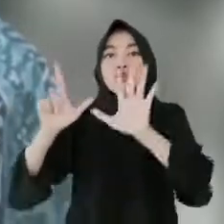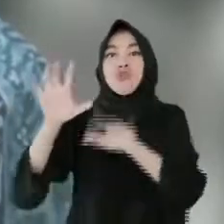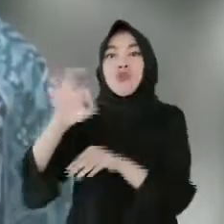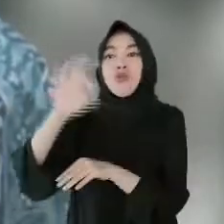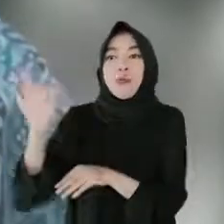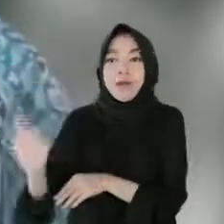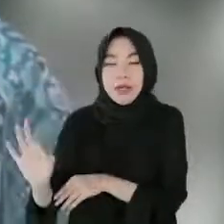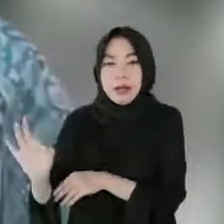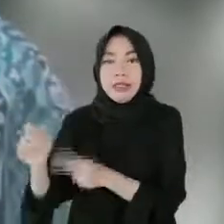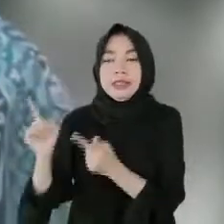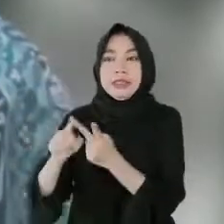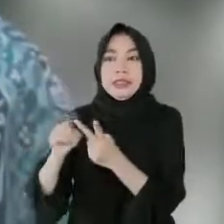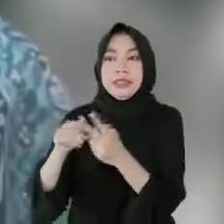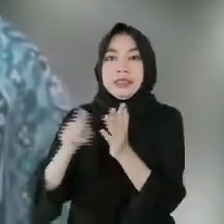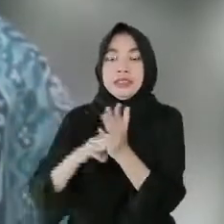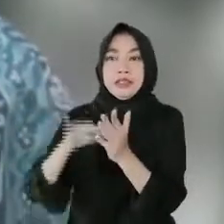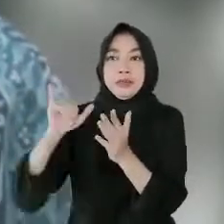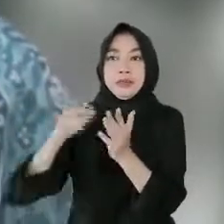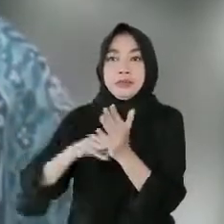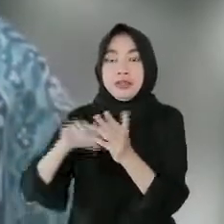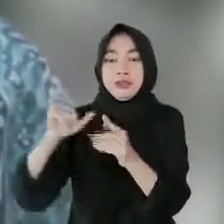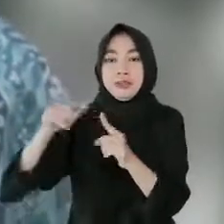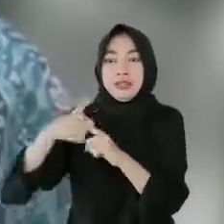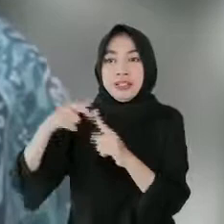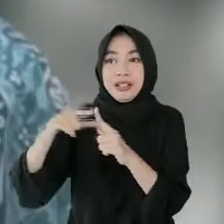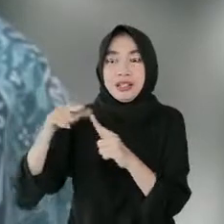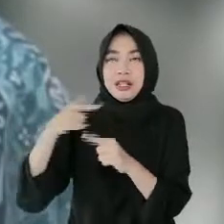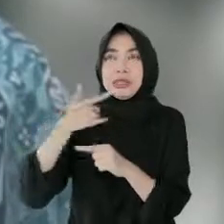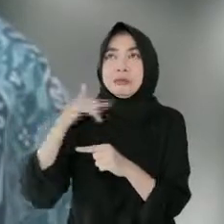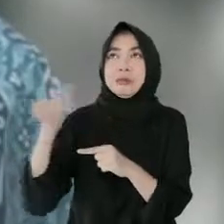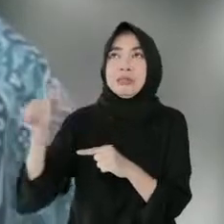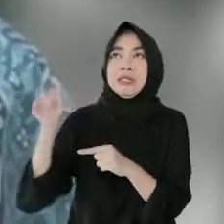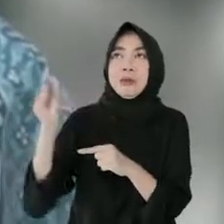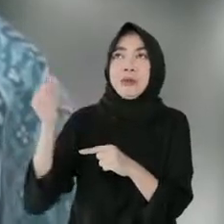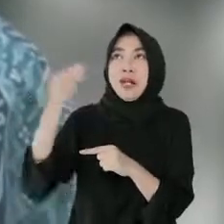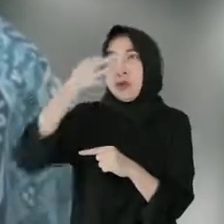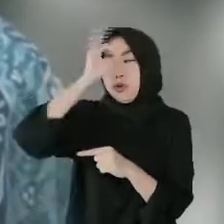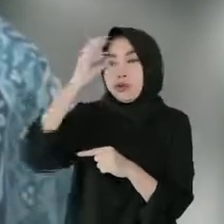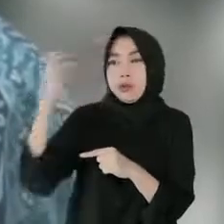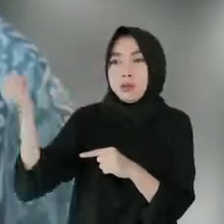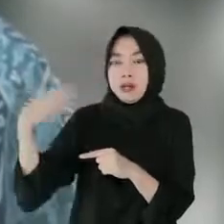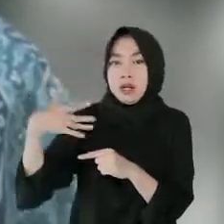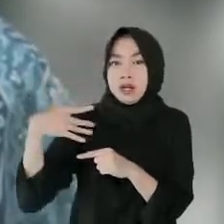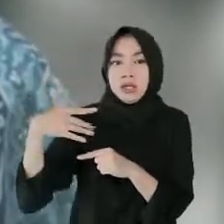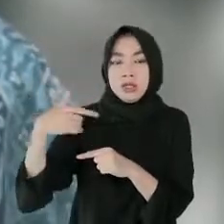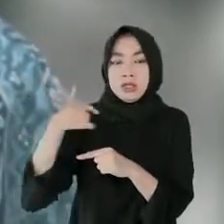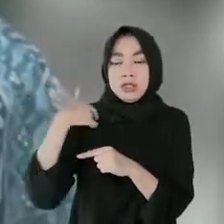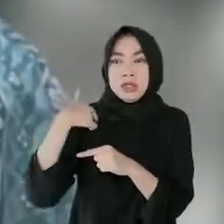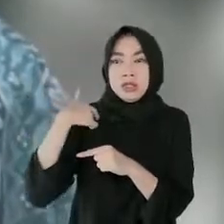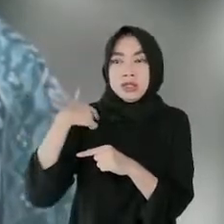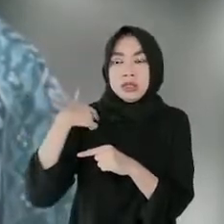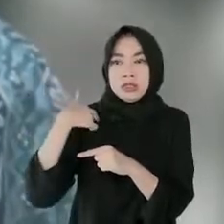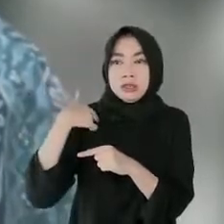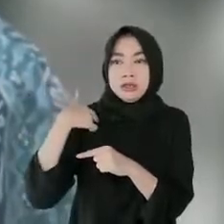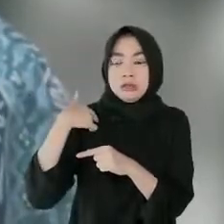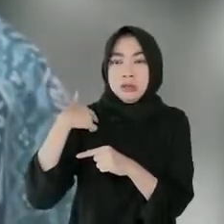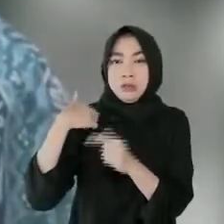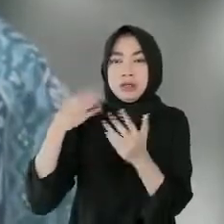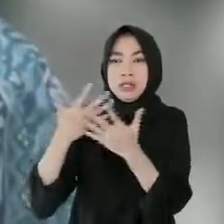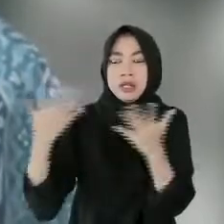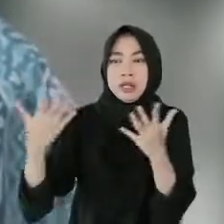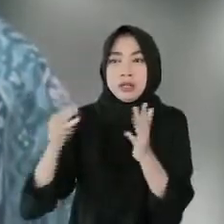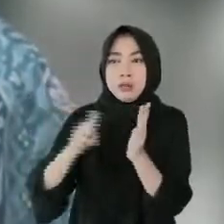dan menikah sesuai dengan penjelasan dari Pak Kapolda kemarin itu sebelum hari-h Ya